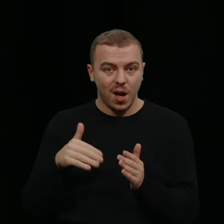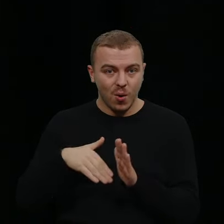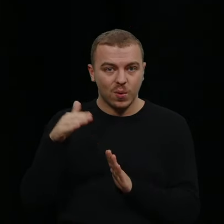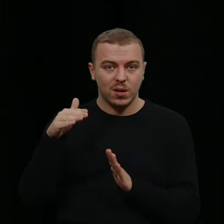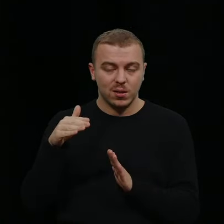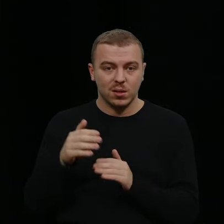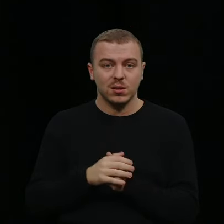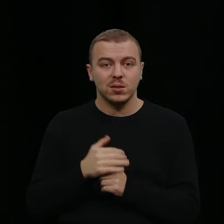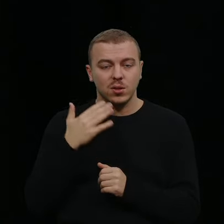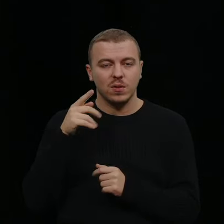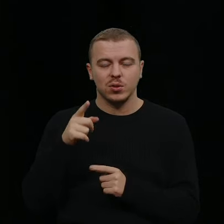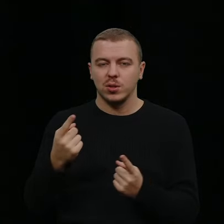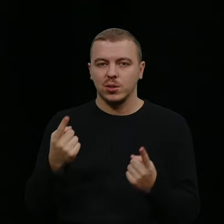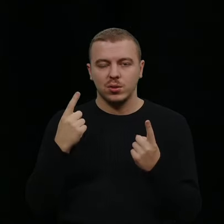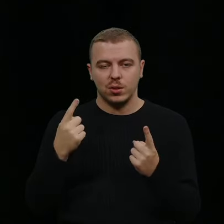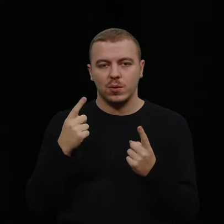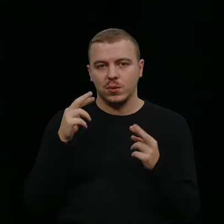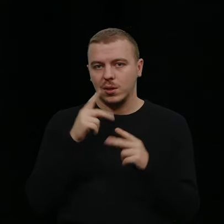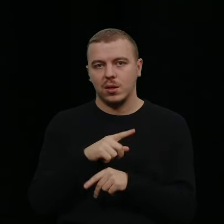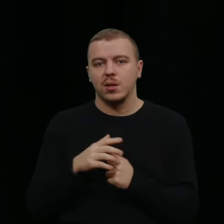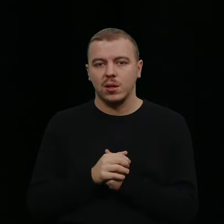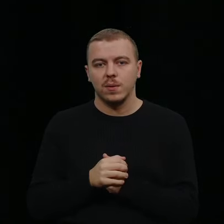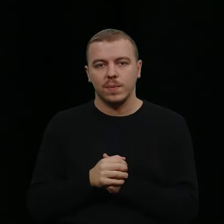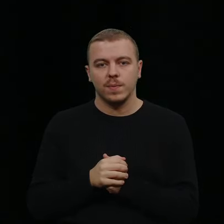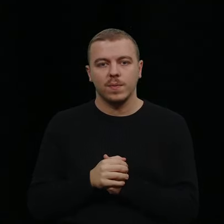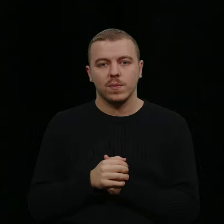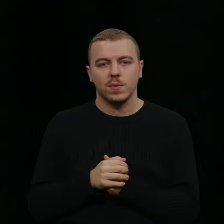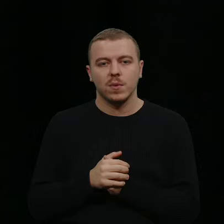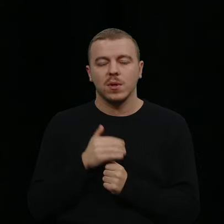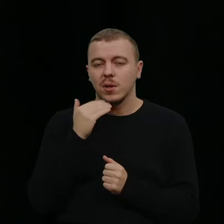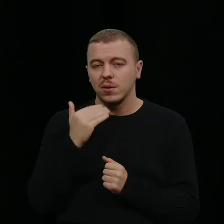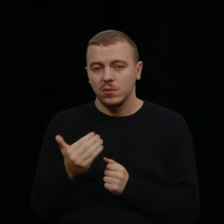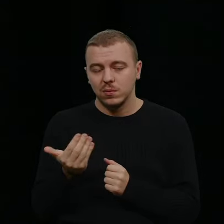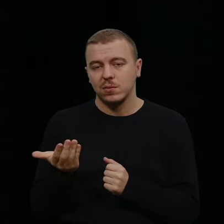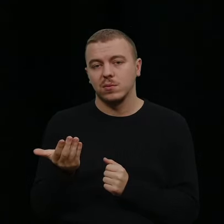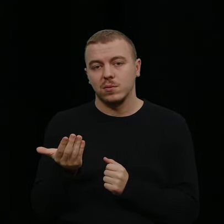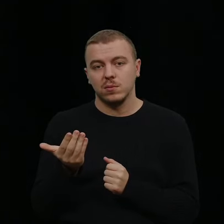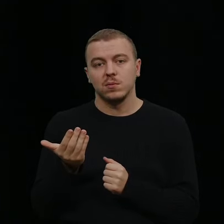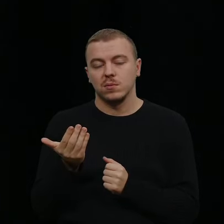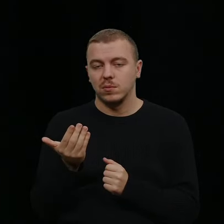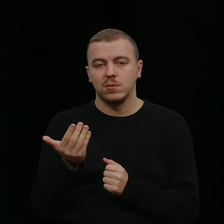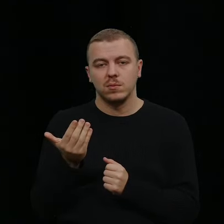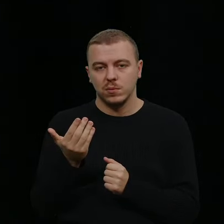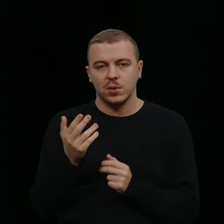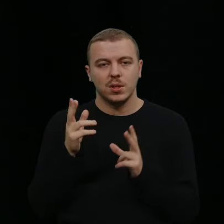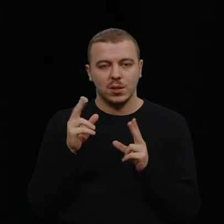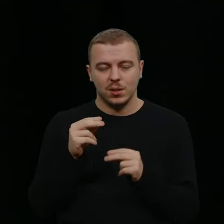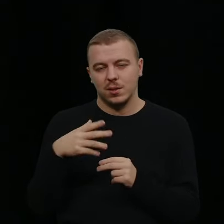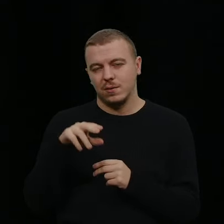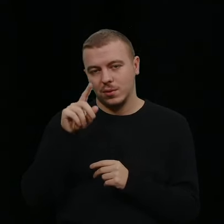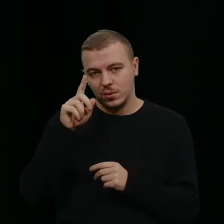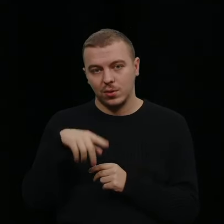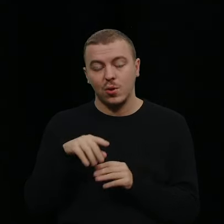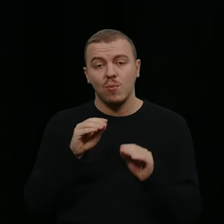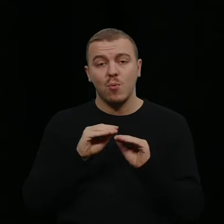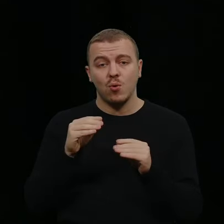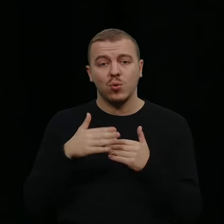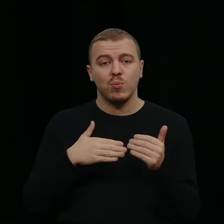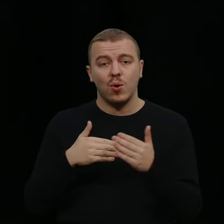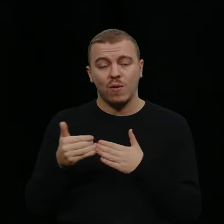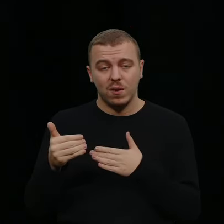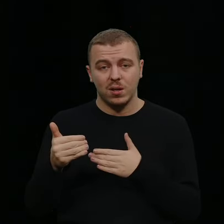tai, manau, čia pati didžiausia klaida. Be abejo, čia niekas neneiks to, kad mokytojo